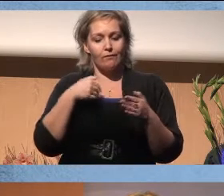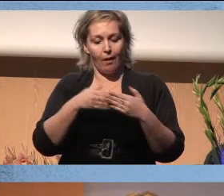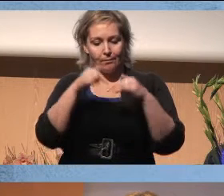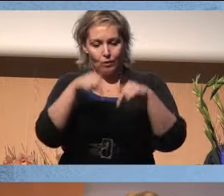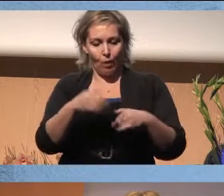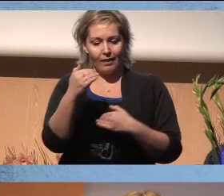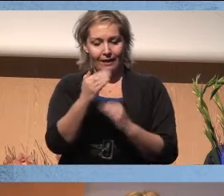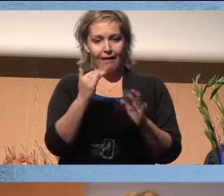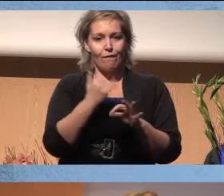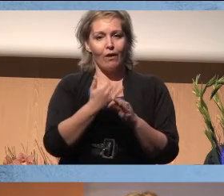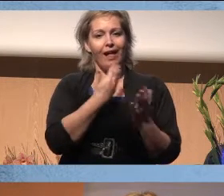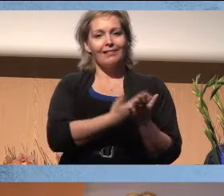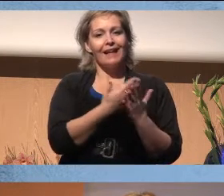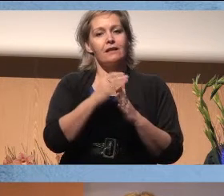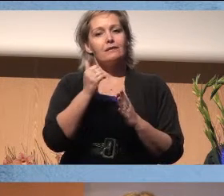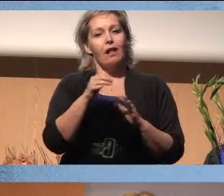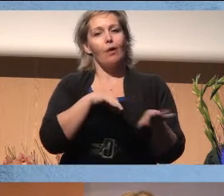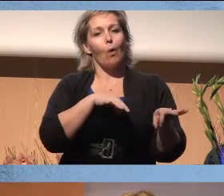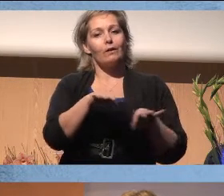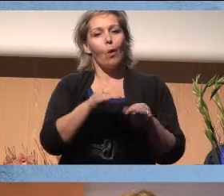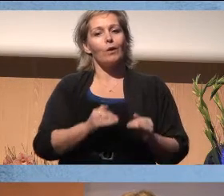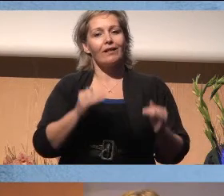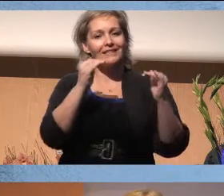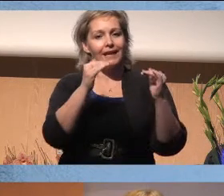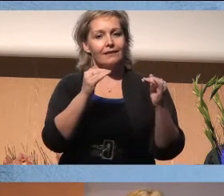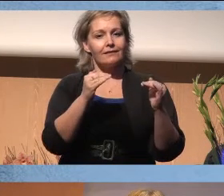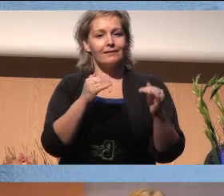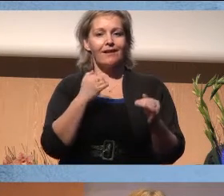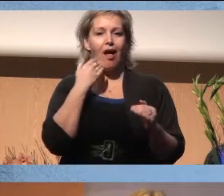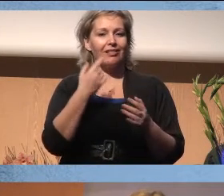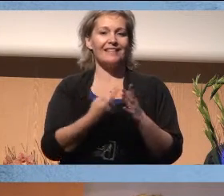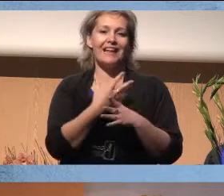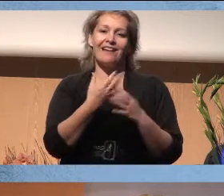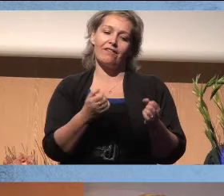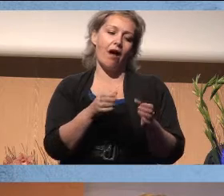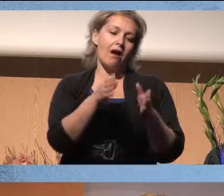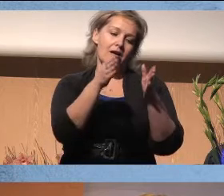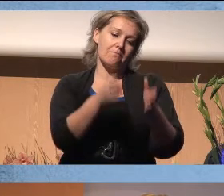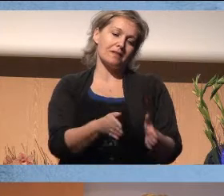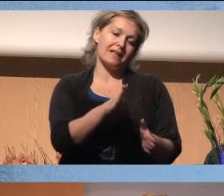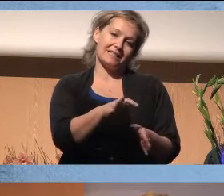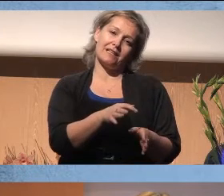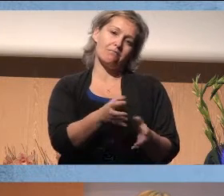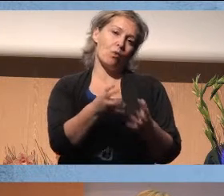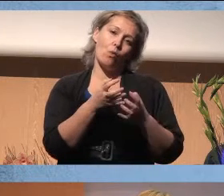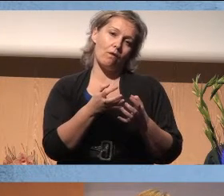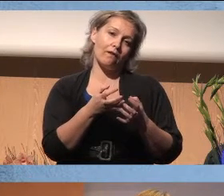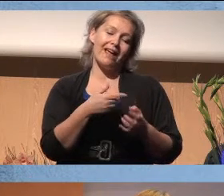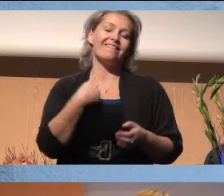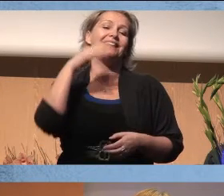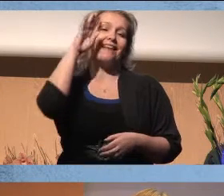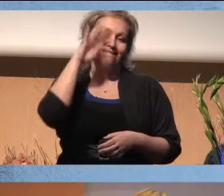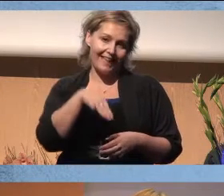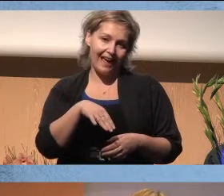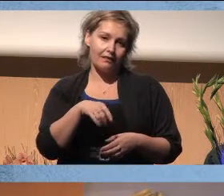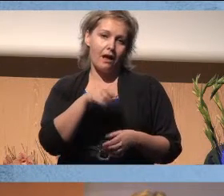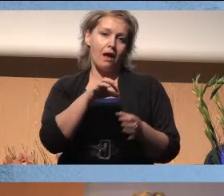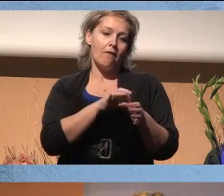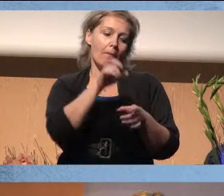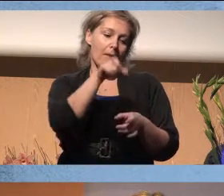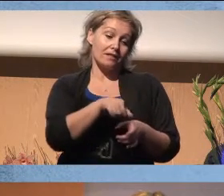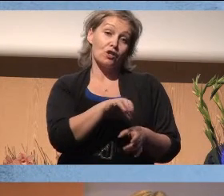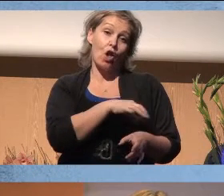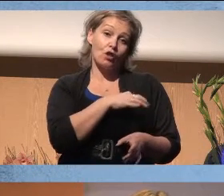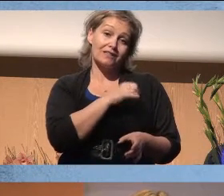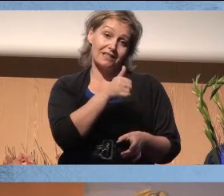har definert hvordan tjenestene skal organiseres. Det skjer ikke alltid ut fra pasientens behov. Vi vet hva pasienten ønsker